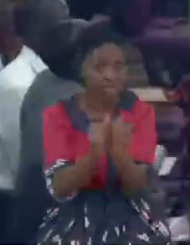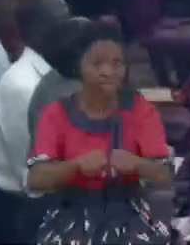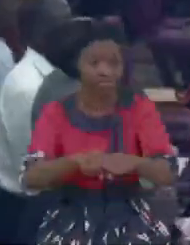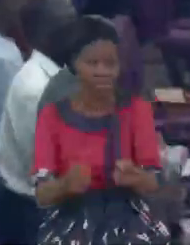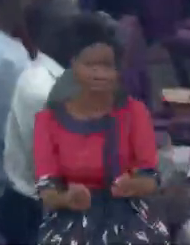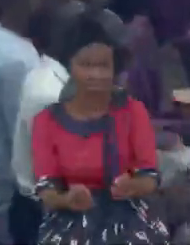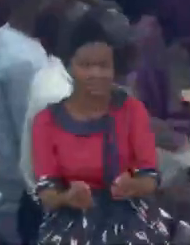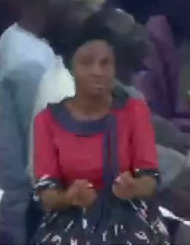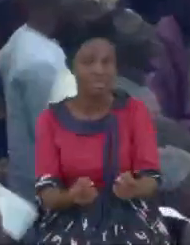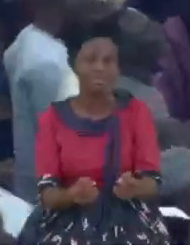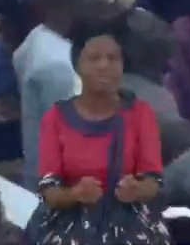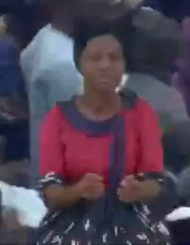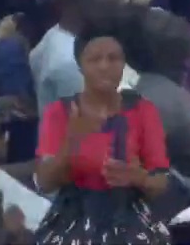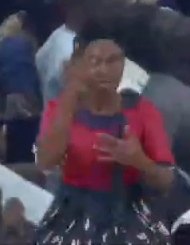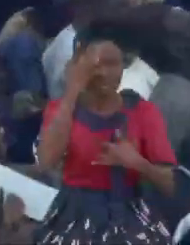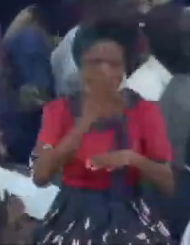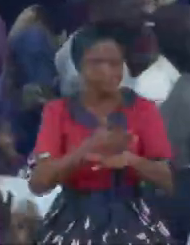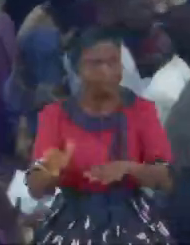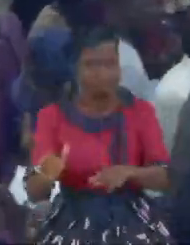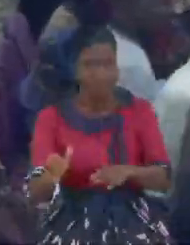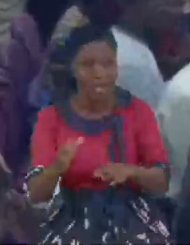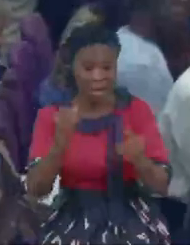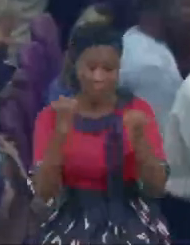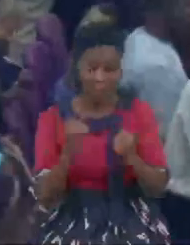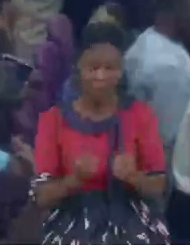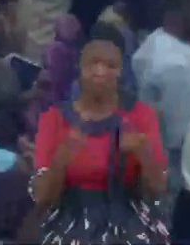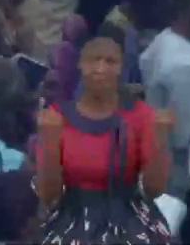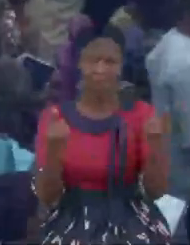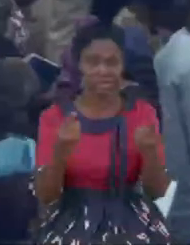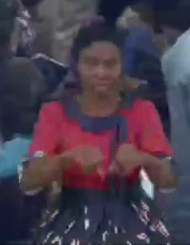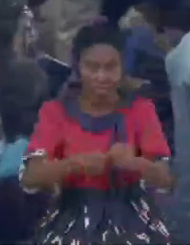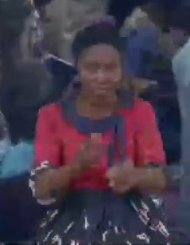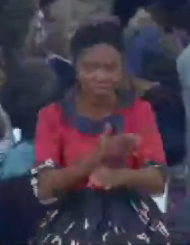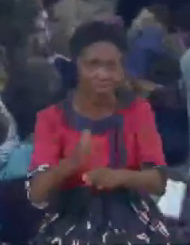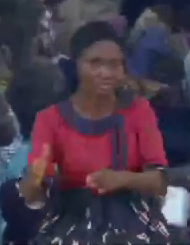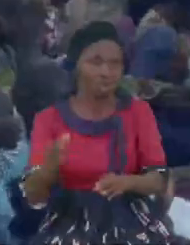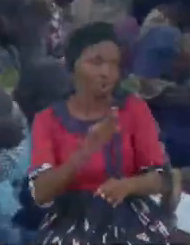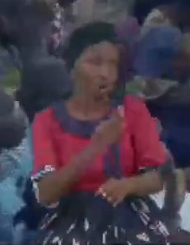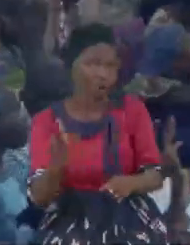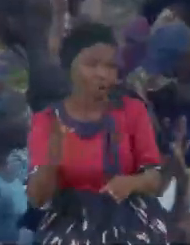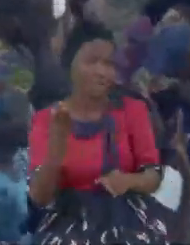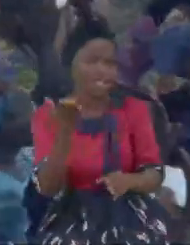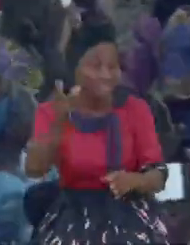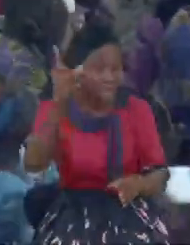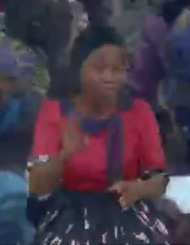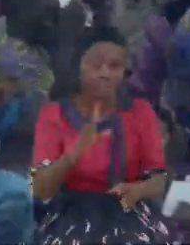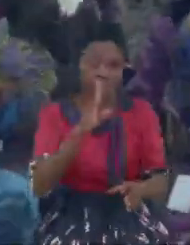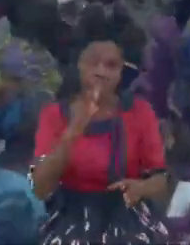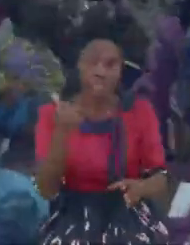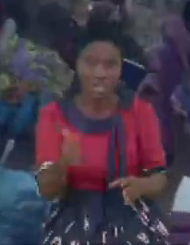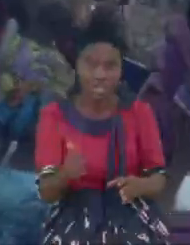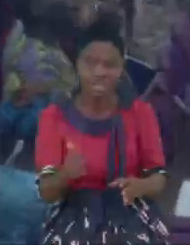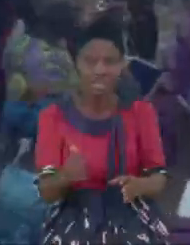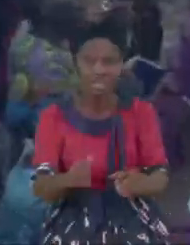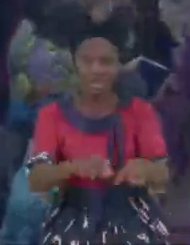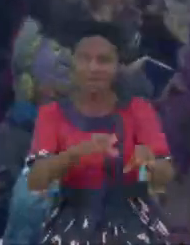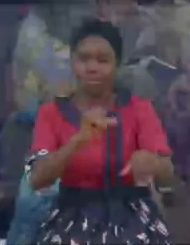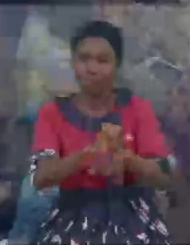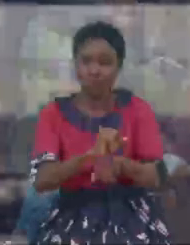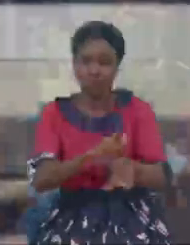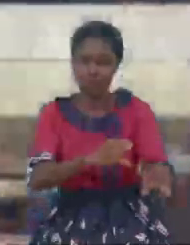brisé, les maladies sont ôtées, le pouvoir du péché est brisé. Il faut un accomplissement dans ta